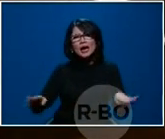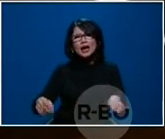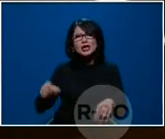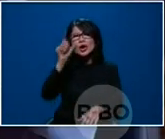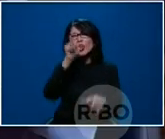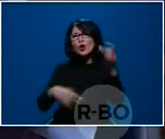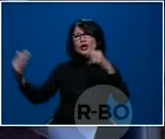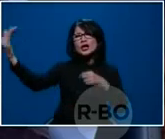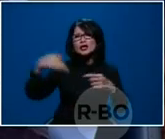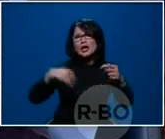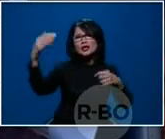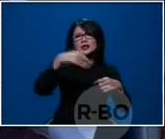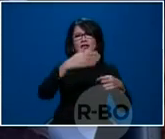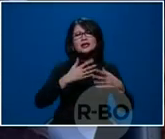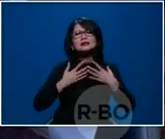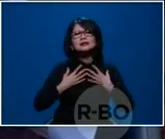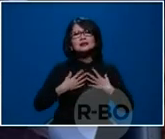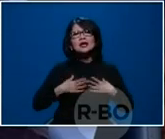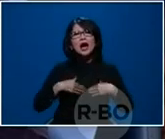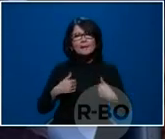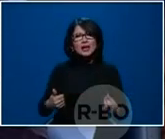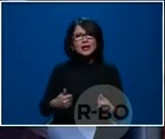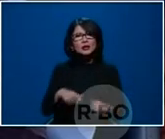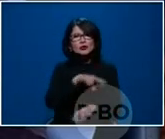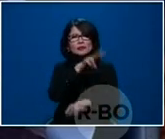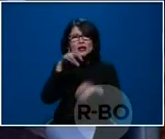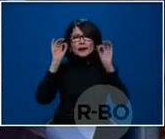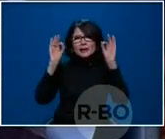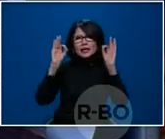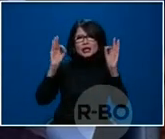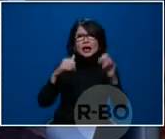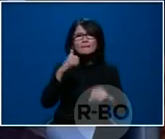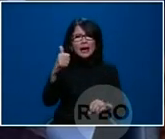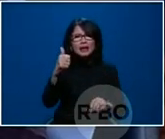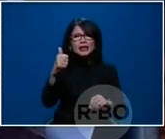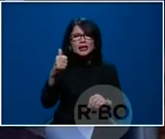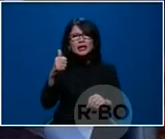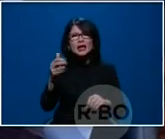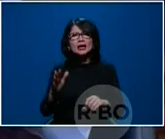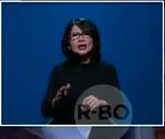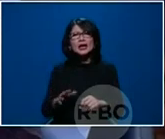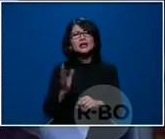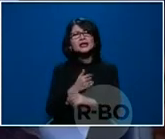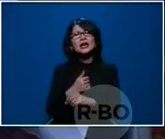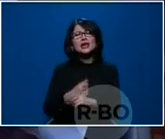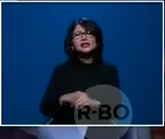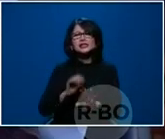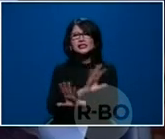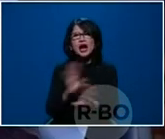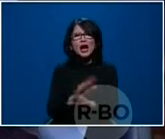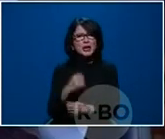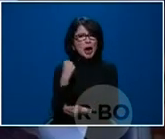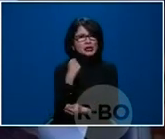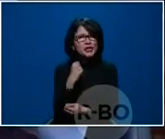nyaman karena ingin mencari pendidikan yang baik ingin bekerja yang baik dan terhindar dari segala bentuk ancaman yang yang